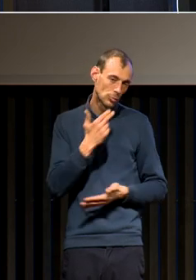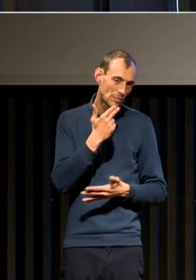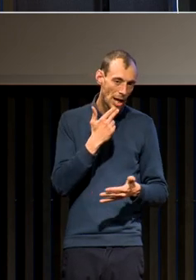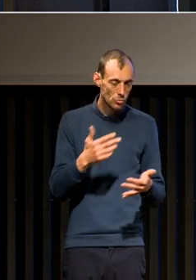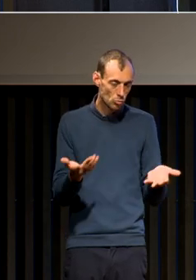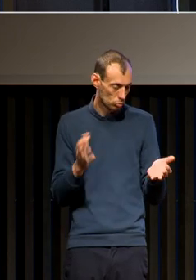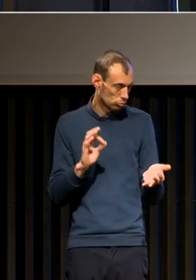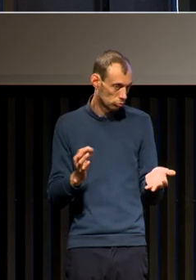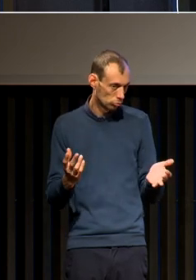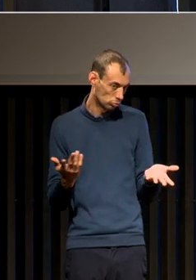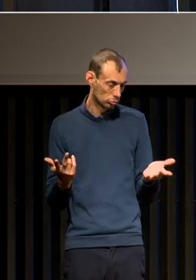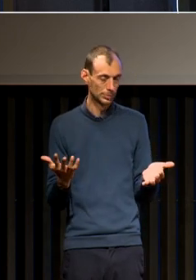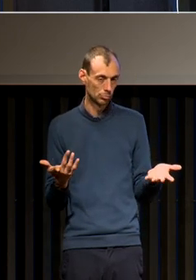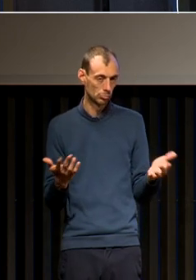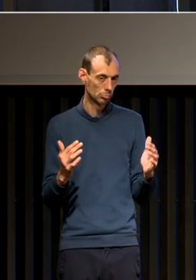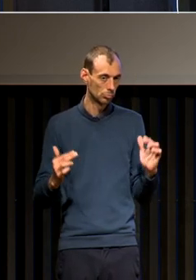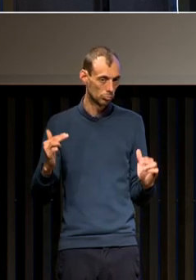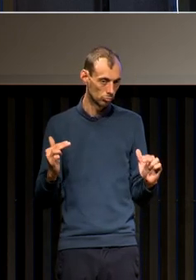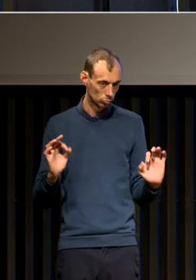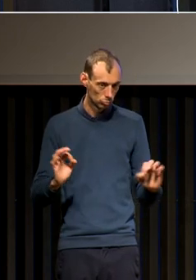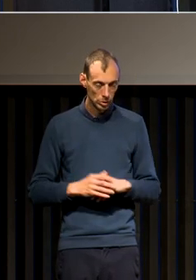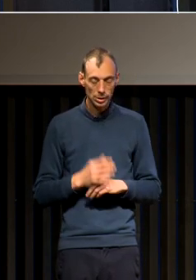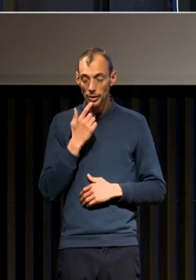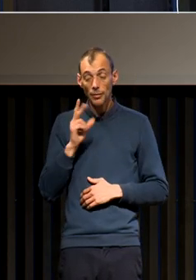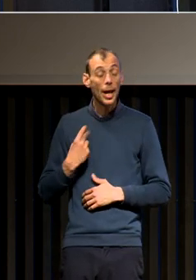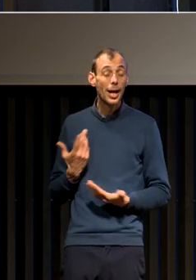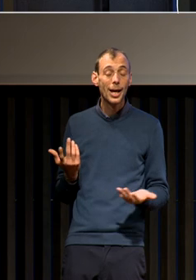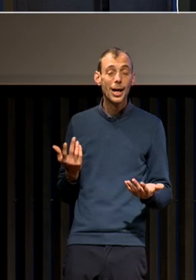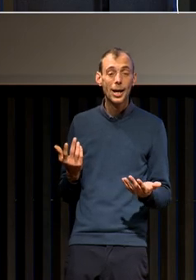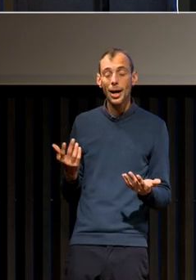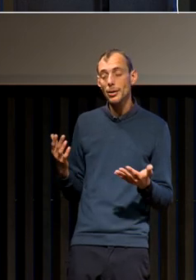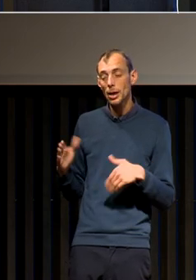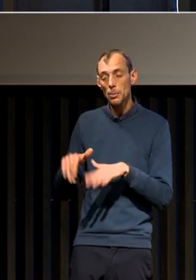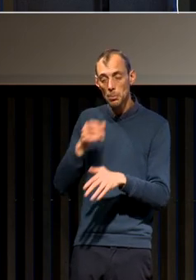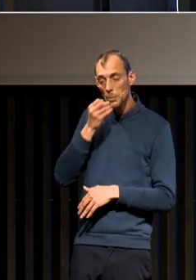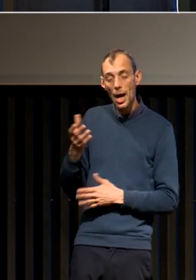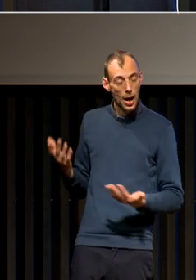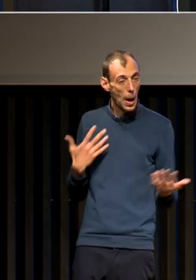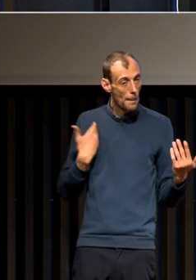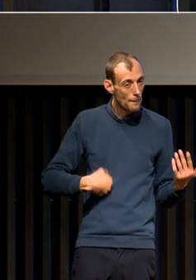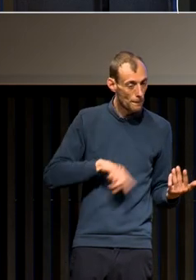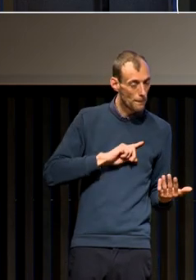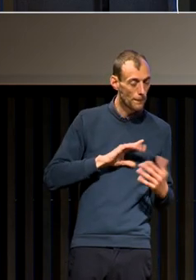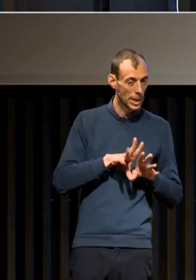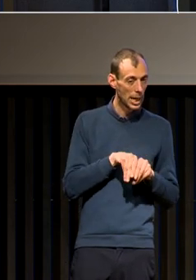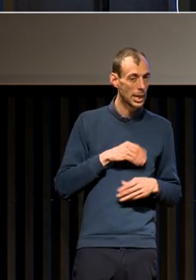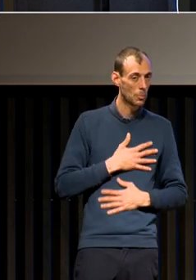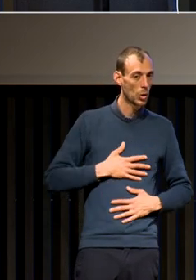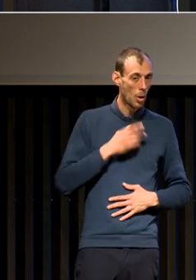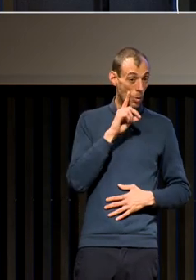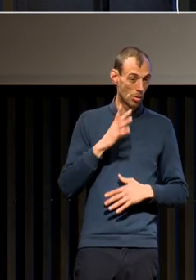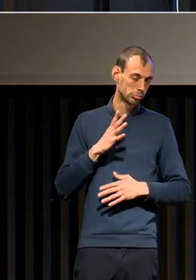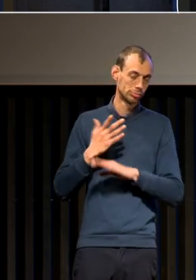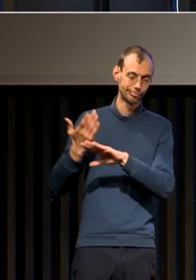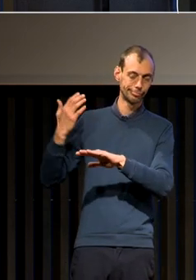c'est bien. Je veux dire qu'on est content que ça ait marché, parce que c'est pas toujours le cas dans les années précédentes. En tout cas, il y a